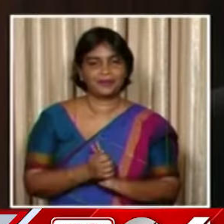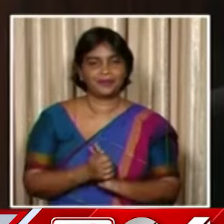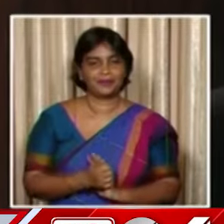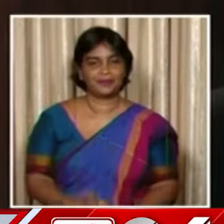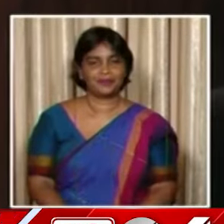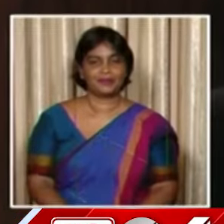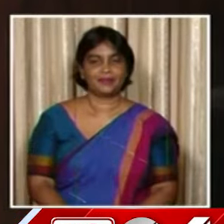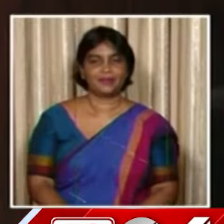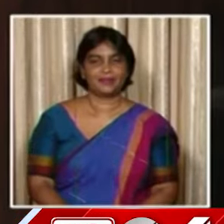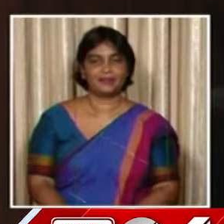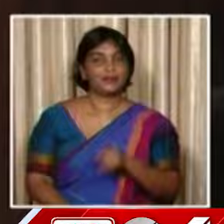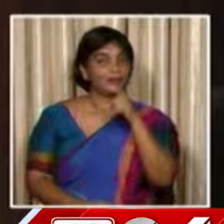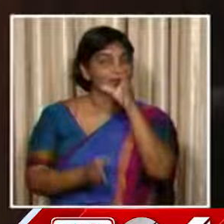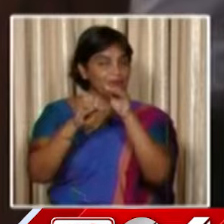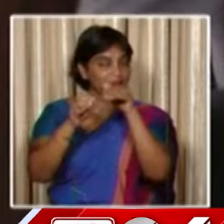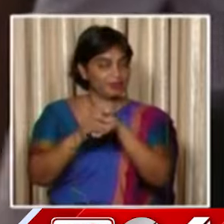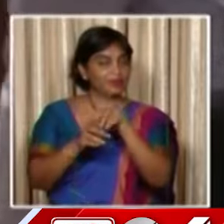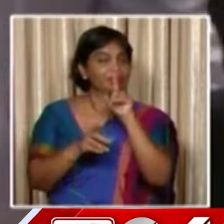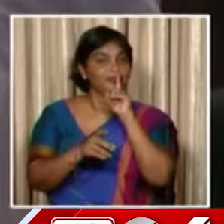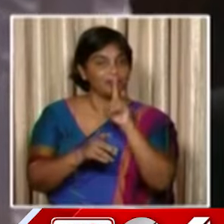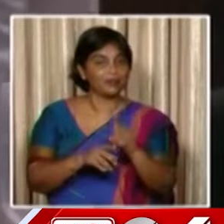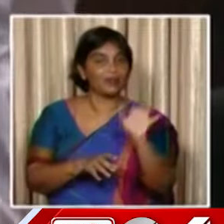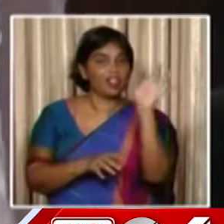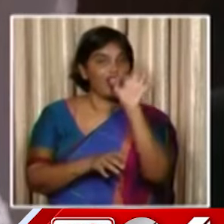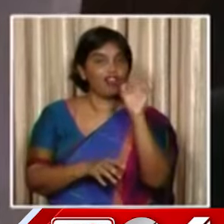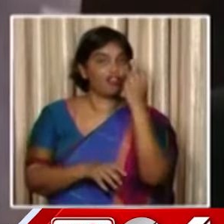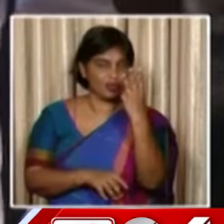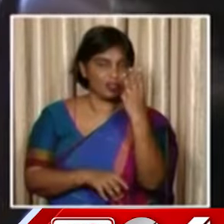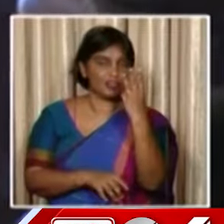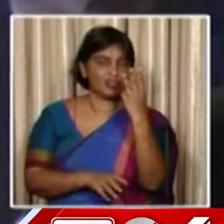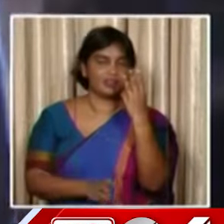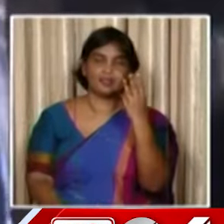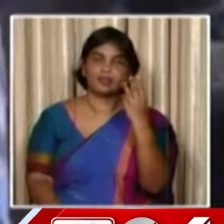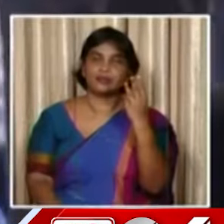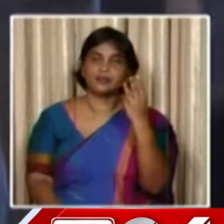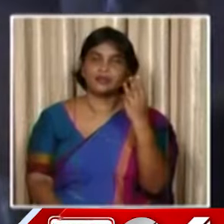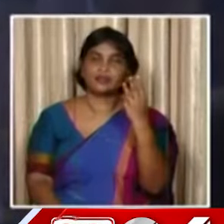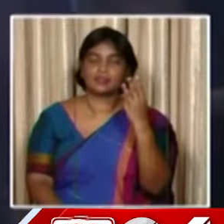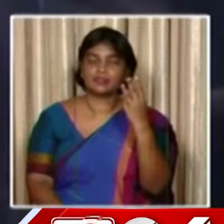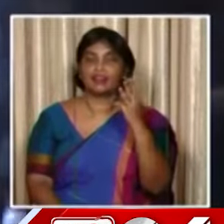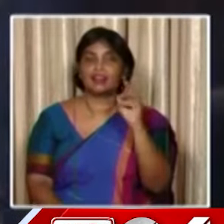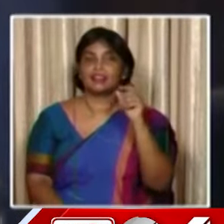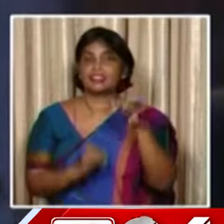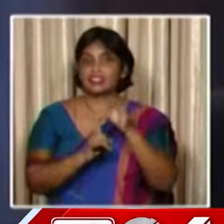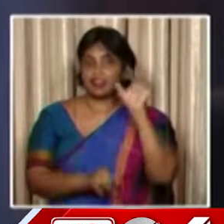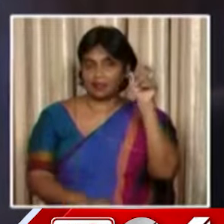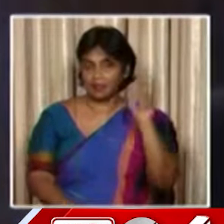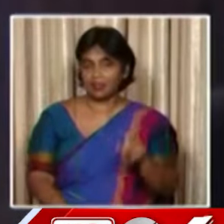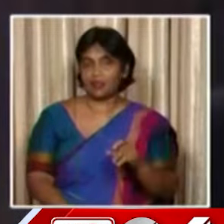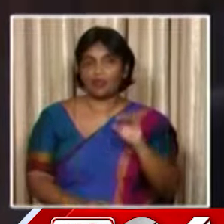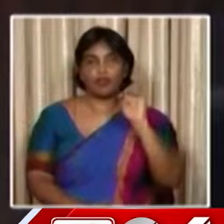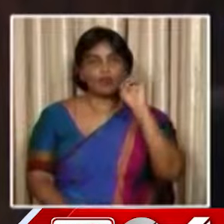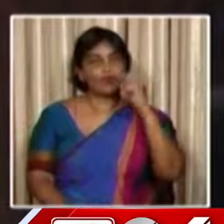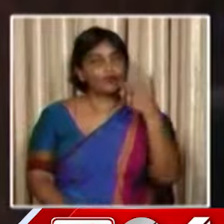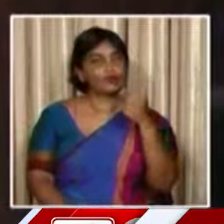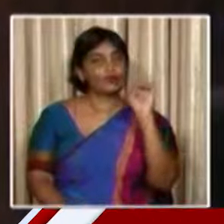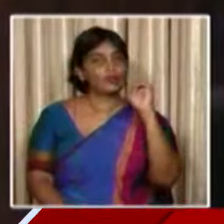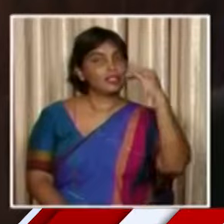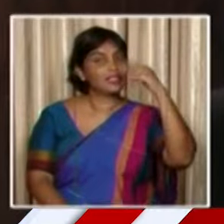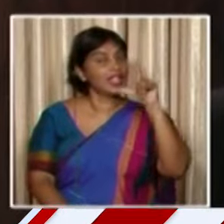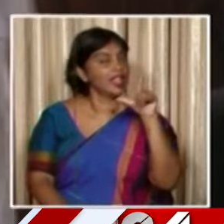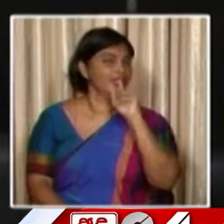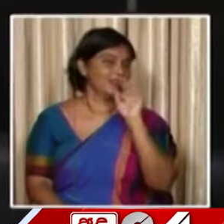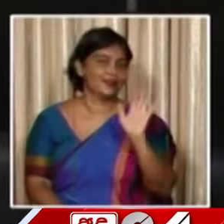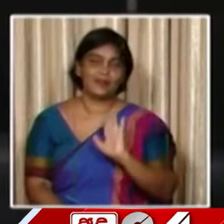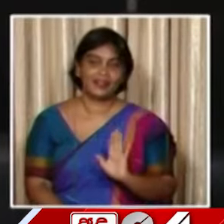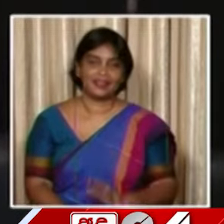මෙහෙමයි ඔබතුමාලගේ පක්ෂයෙන් කියනවා අකුරු තුනක නමක් තමයි ජනාධිපති අපේක්ෂක කියලා. ඔව්. එහෙනම් සුසිල් කියලා තාම කියලා නැහැ. මට ඒකයි තියෙන ප්‍රශ්නේ.